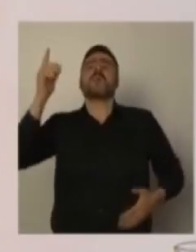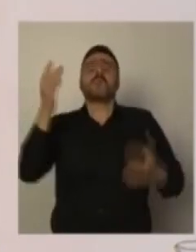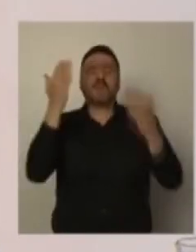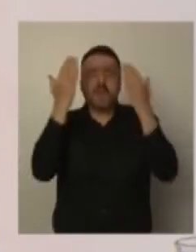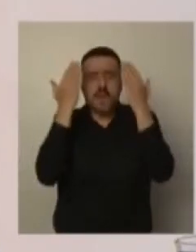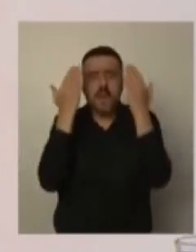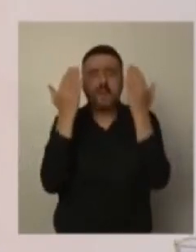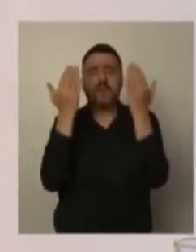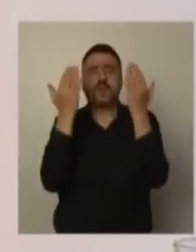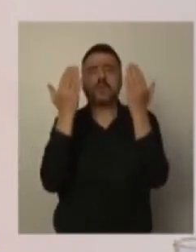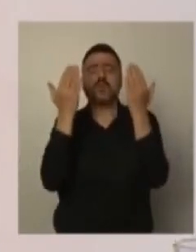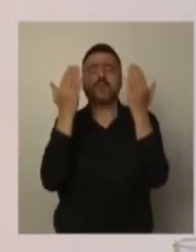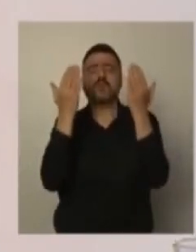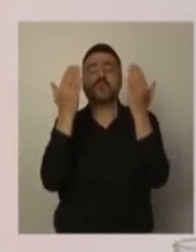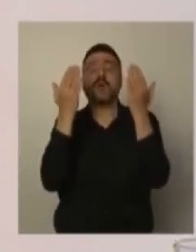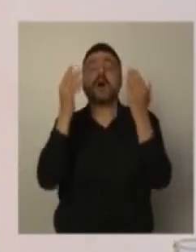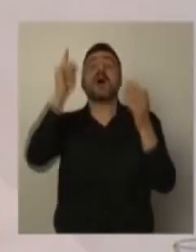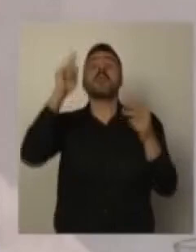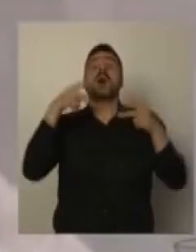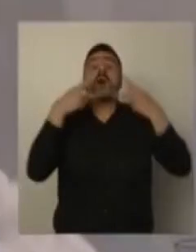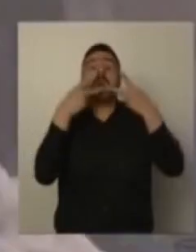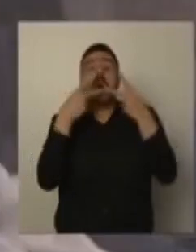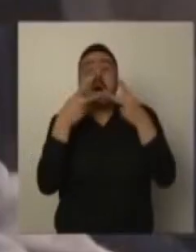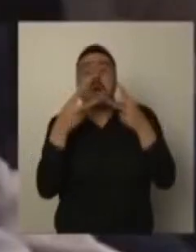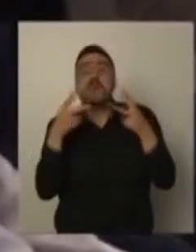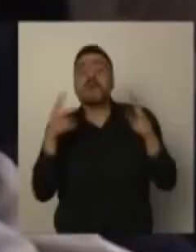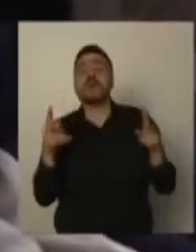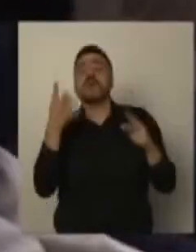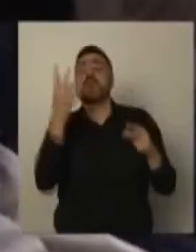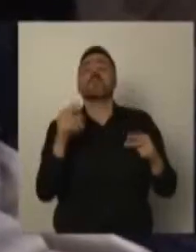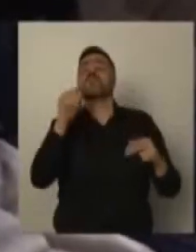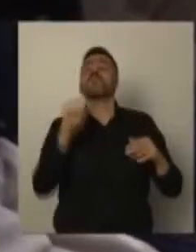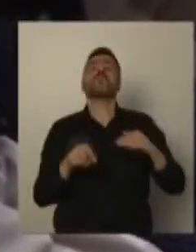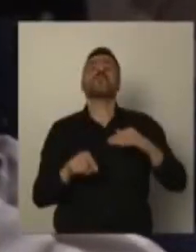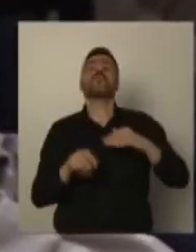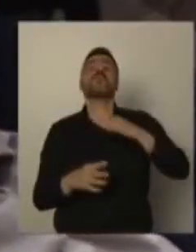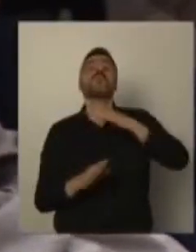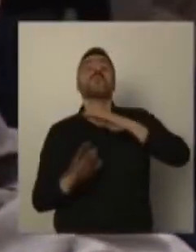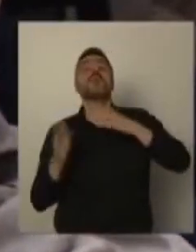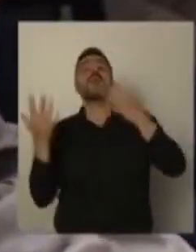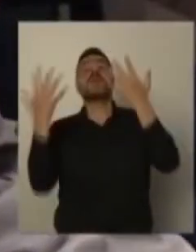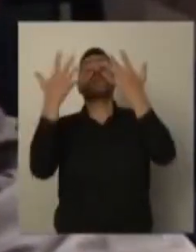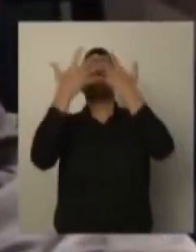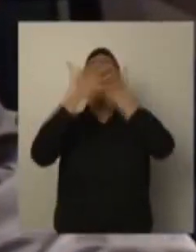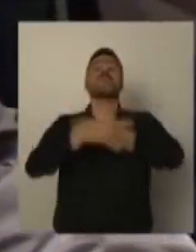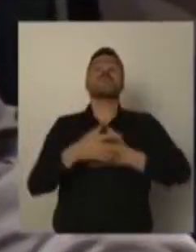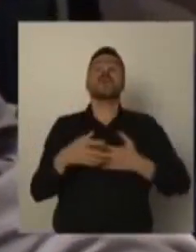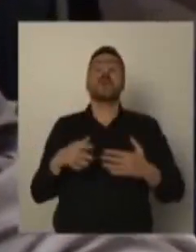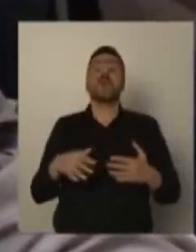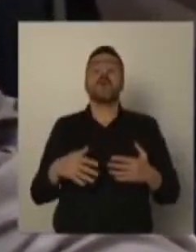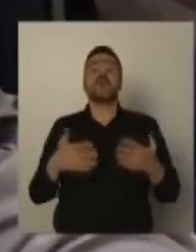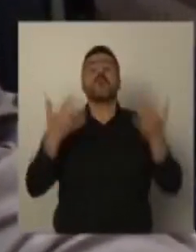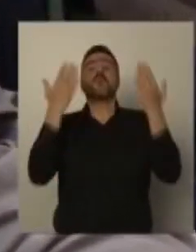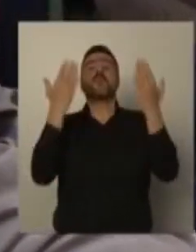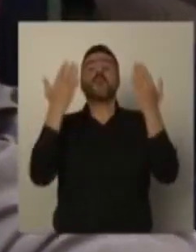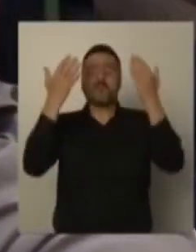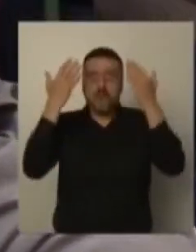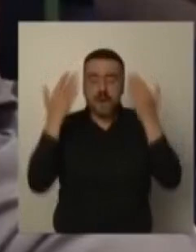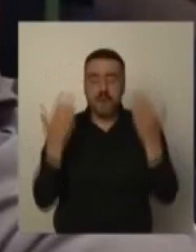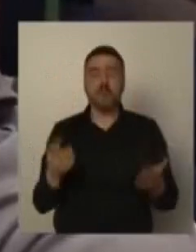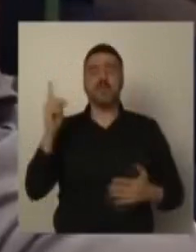yalvarıyoruz. Af ve mağfiretin bol olduğu bu gecede dualarımızı kabul eyle ya